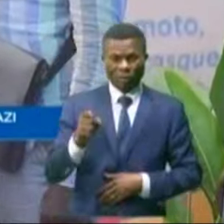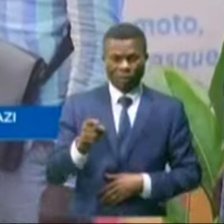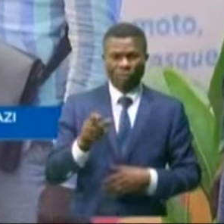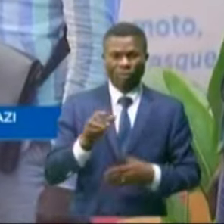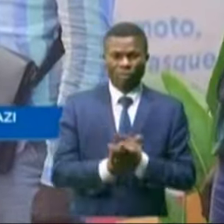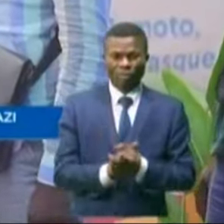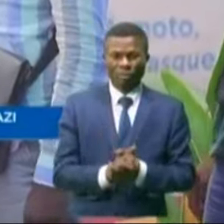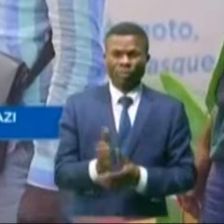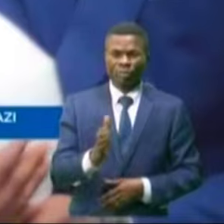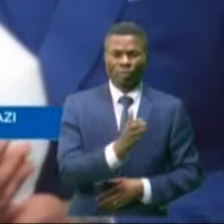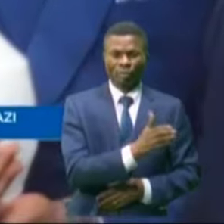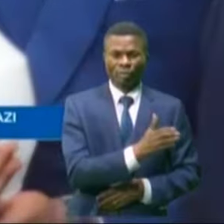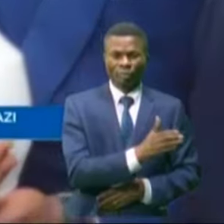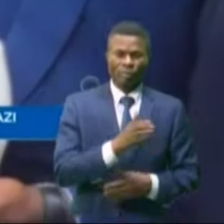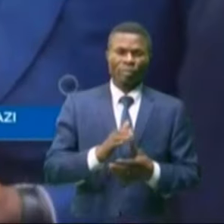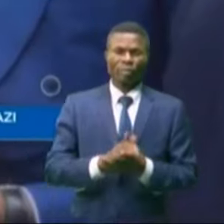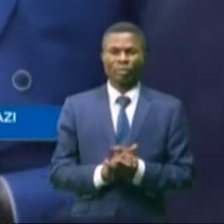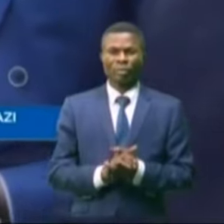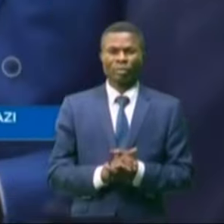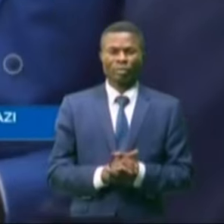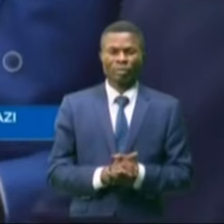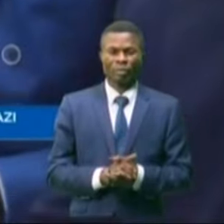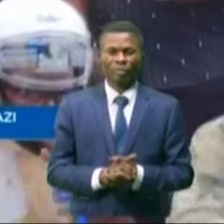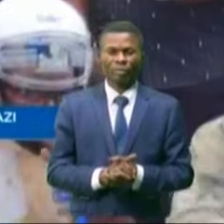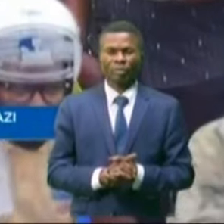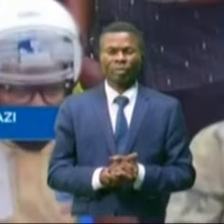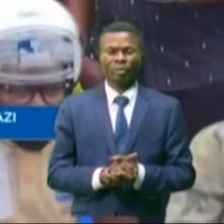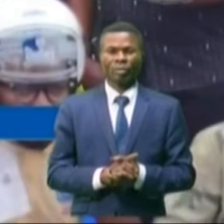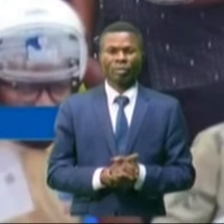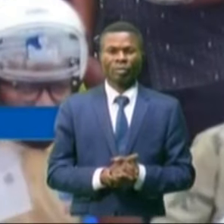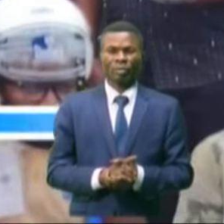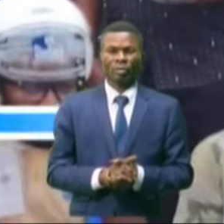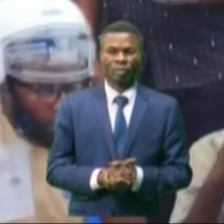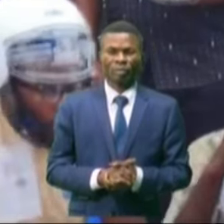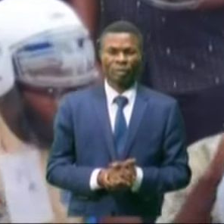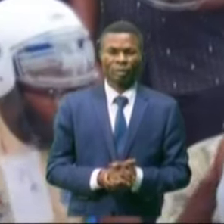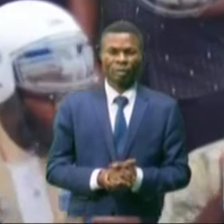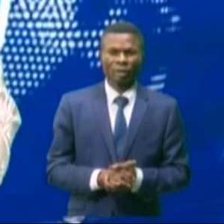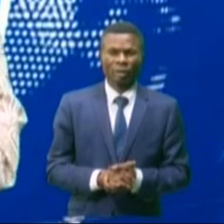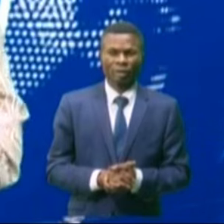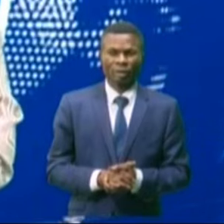été remis symboliquement aux conducteurs à deux roues au cours de cette activité.